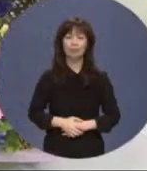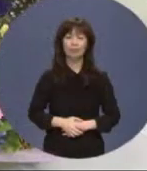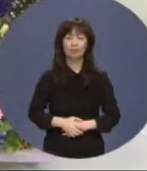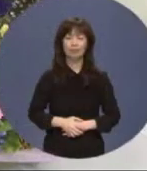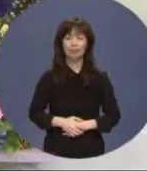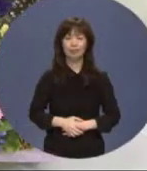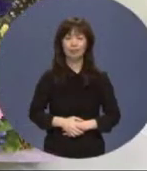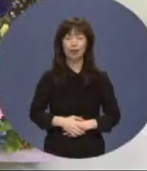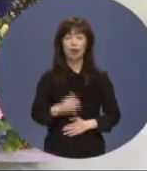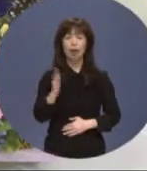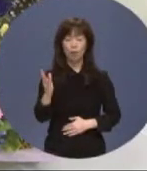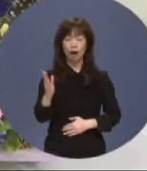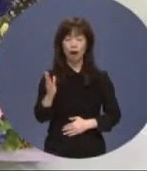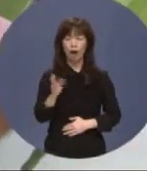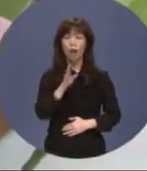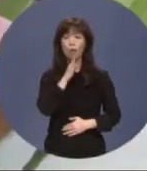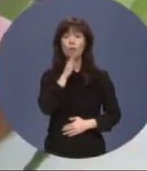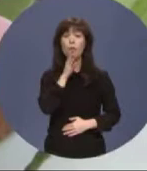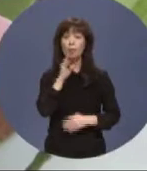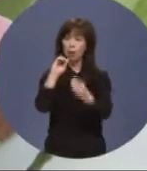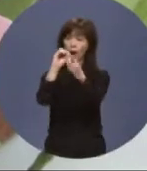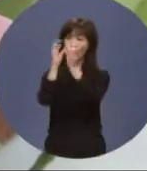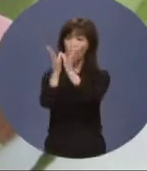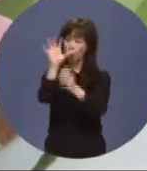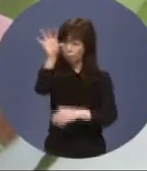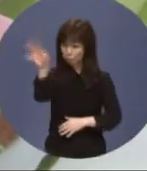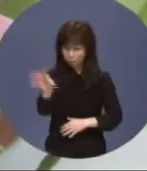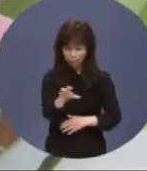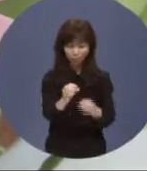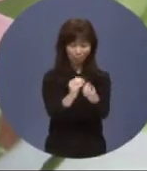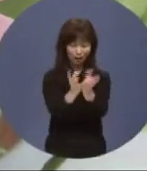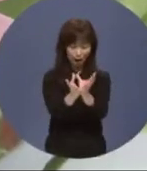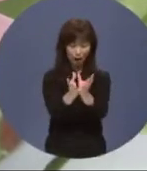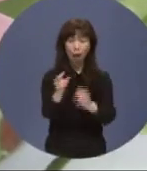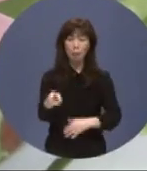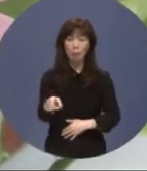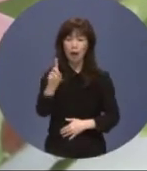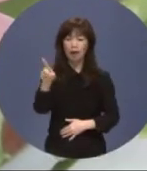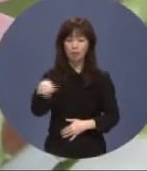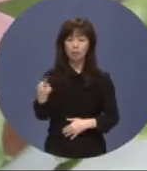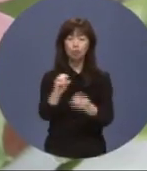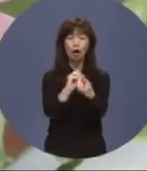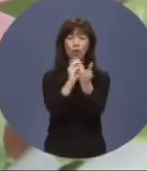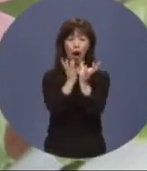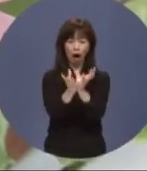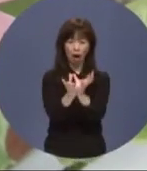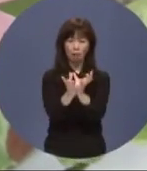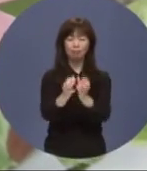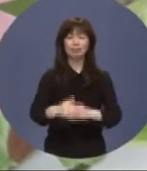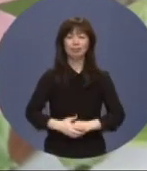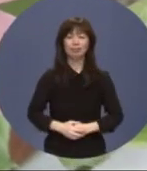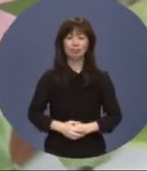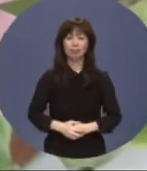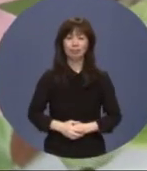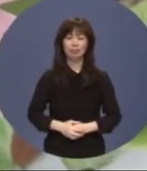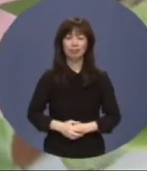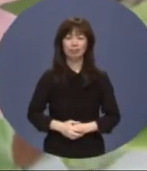こちらは本物の花と見間違えるほどのパンフラワ